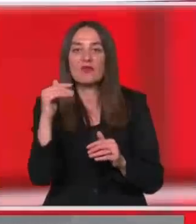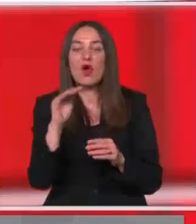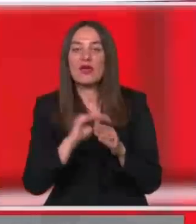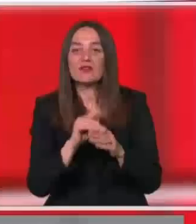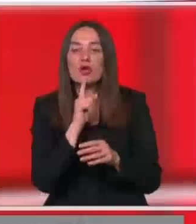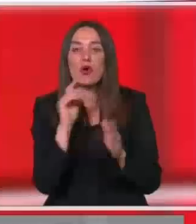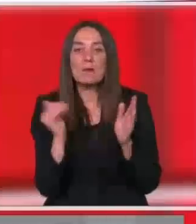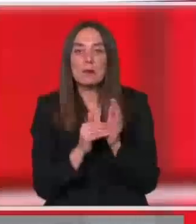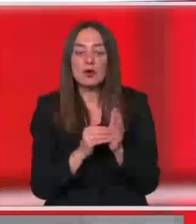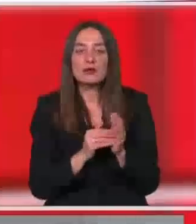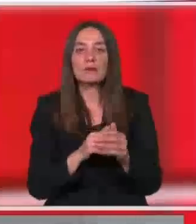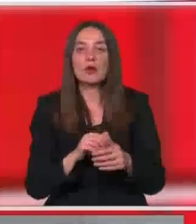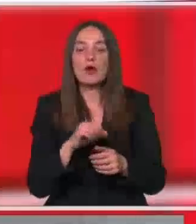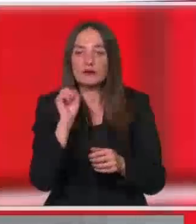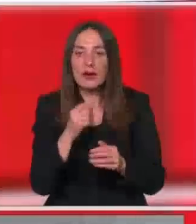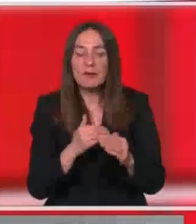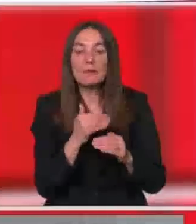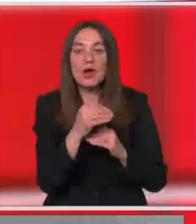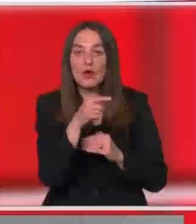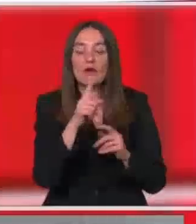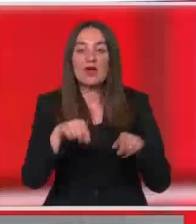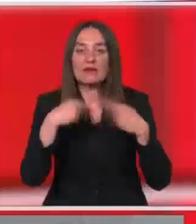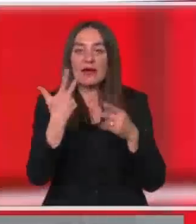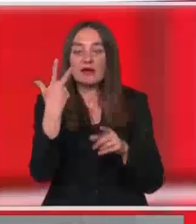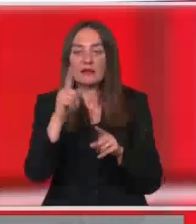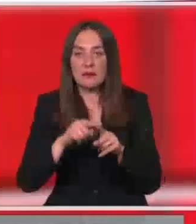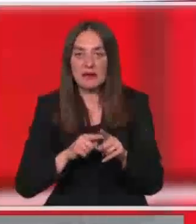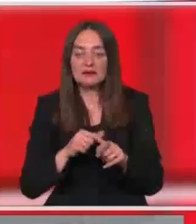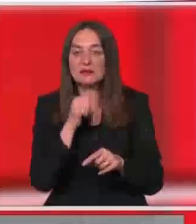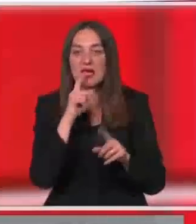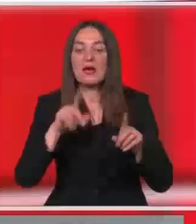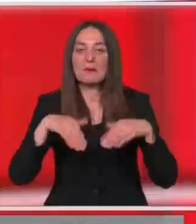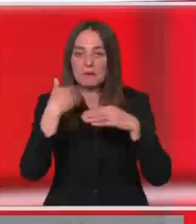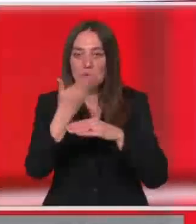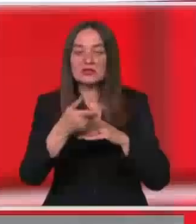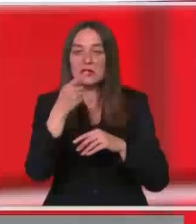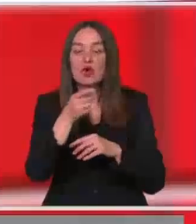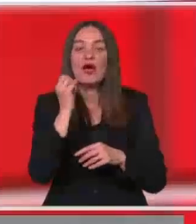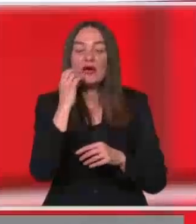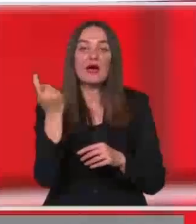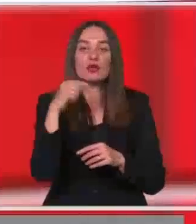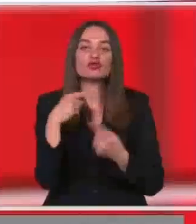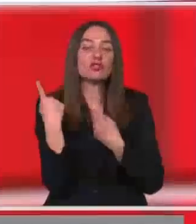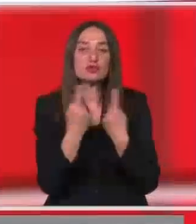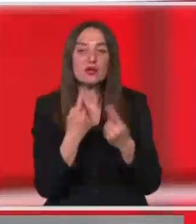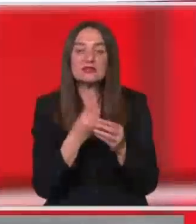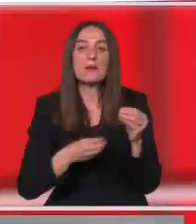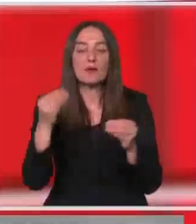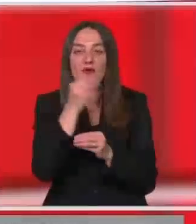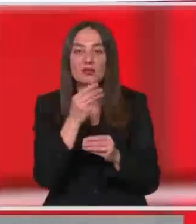je potreban da bi pregurao ovih narednih tri meseca i nakon toga kada dođe do situacije da